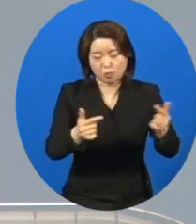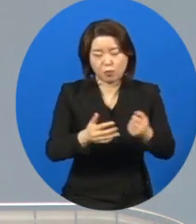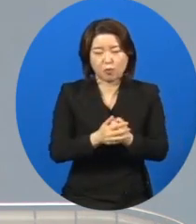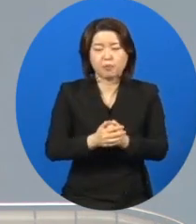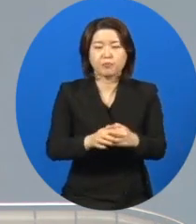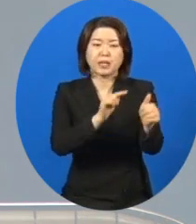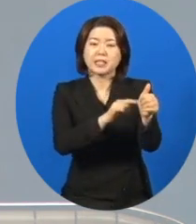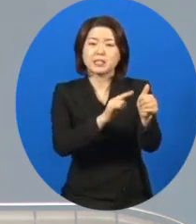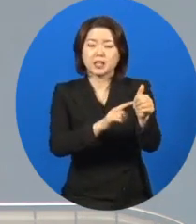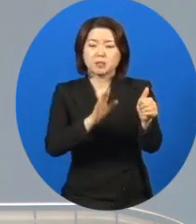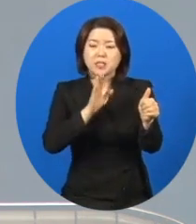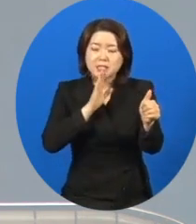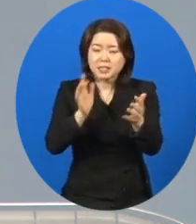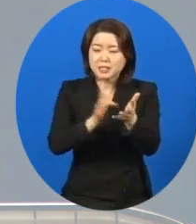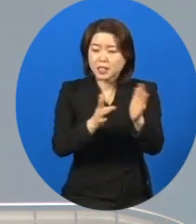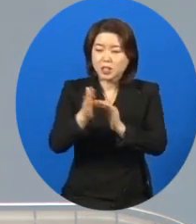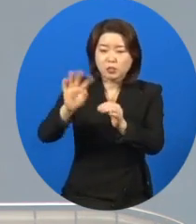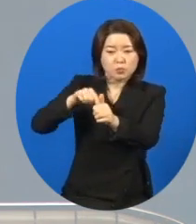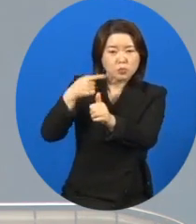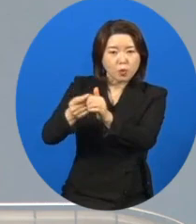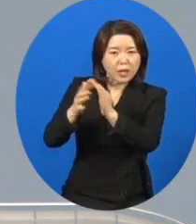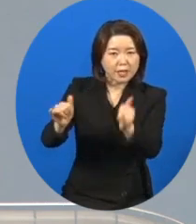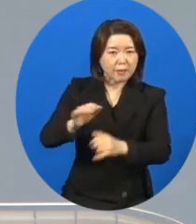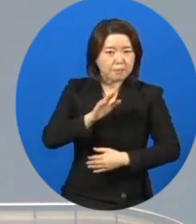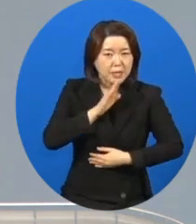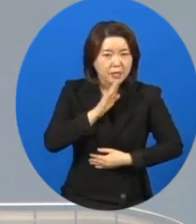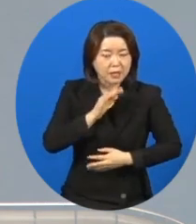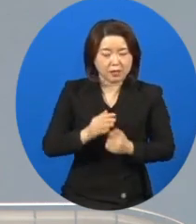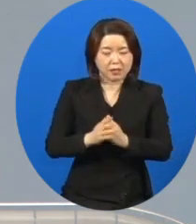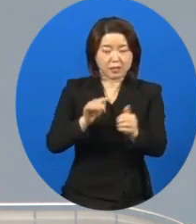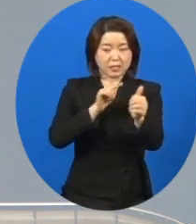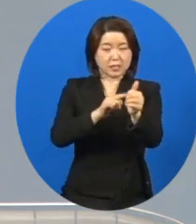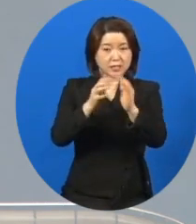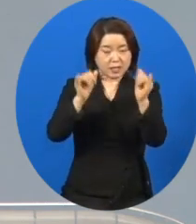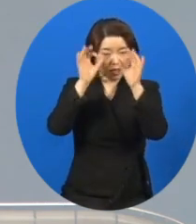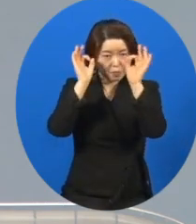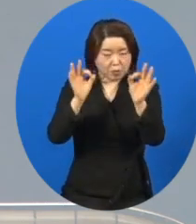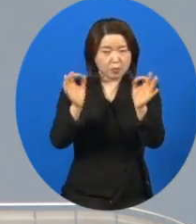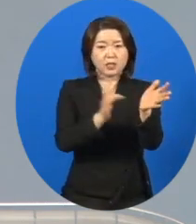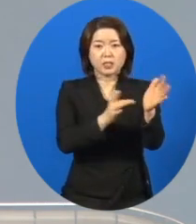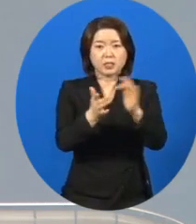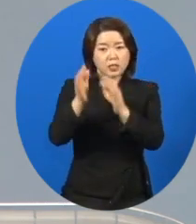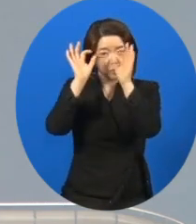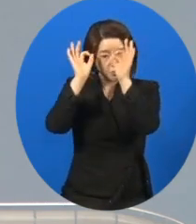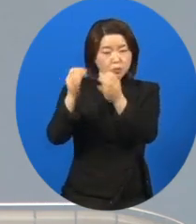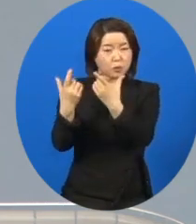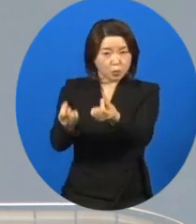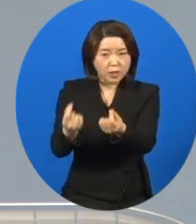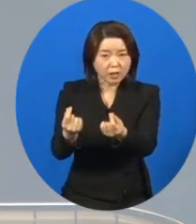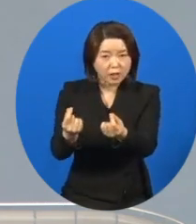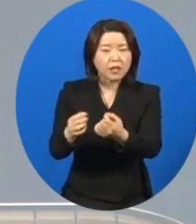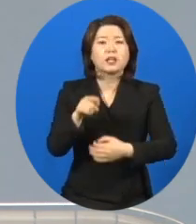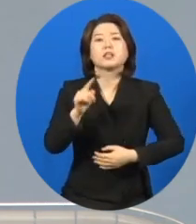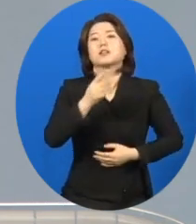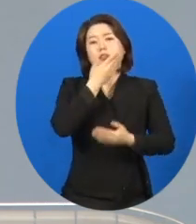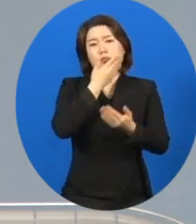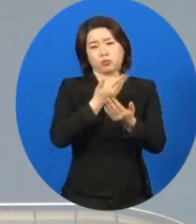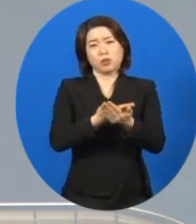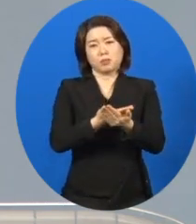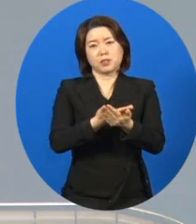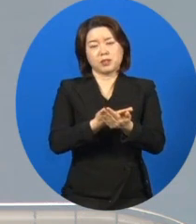진짜 예수님에게 속한 사람이냐, 그 사람을 보면 예수님을 보는 것 같으냐, 그 점이 중요하다는